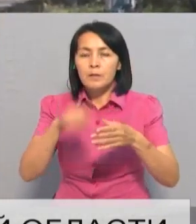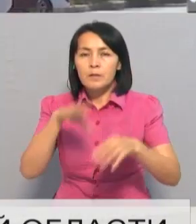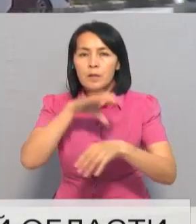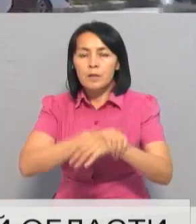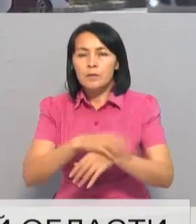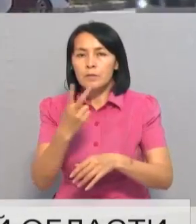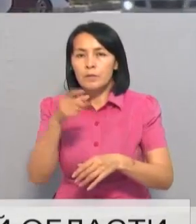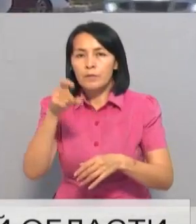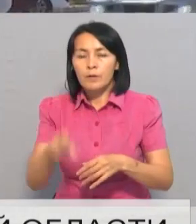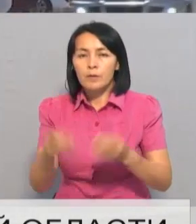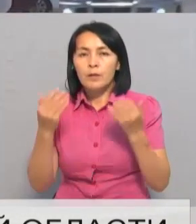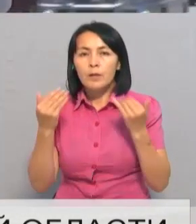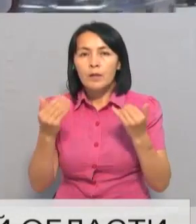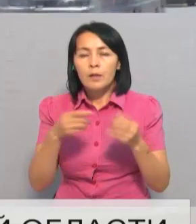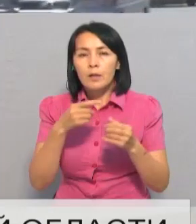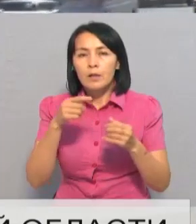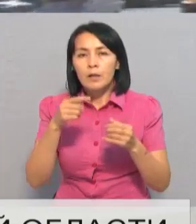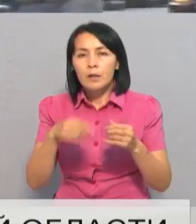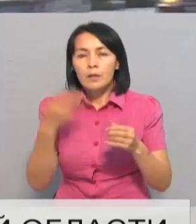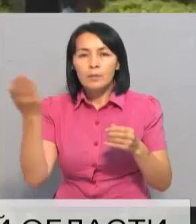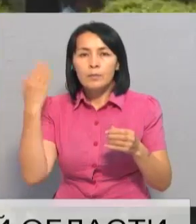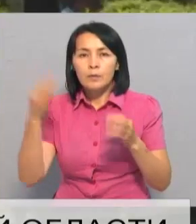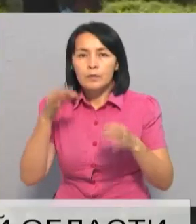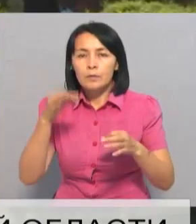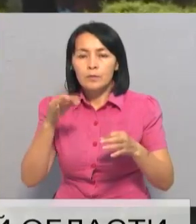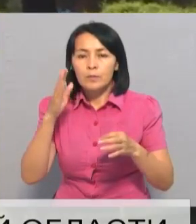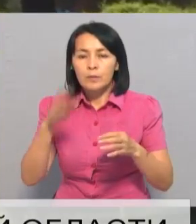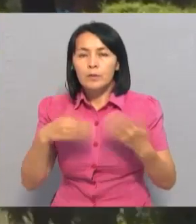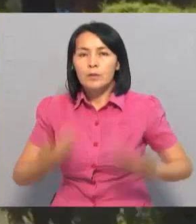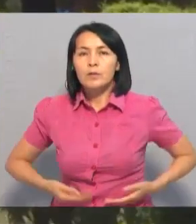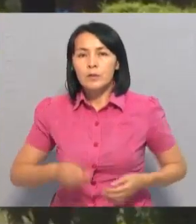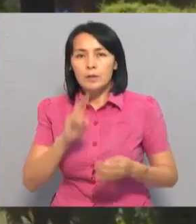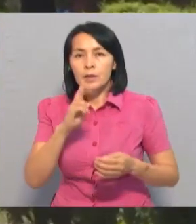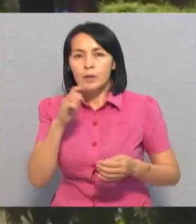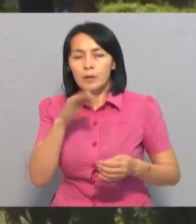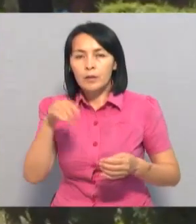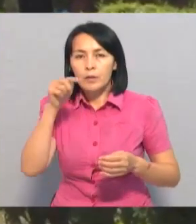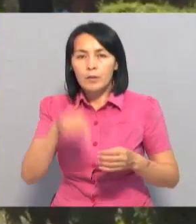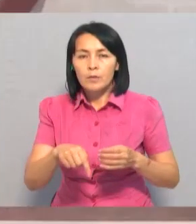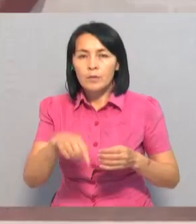двух подозреваемых. Ими оказались ранее судимые жители Кентау. В ходе следствия у